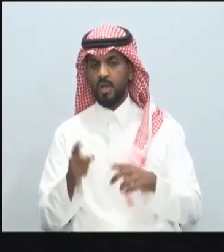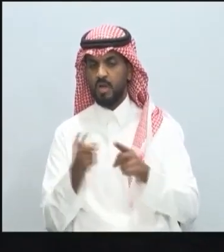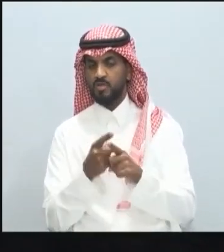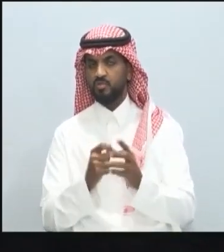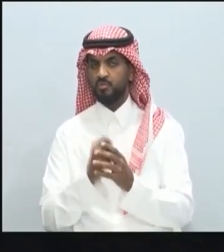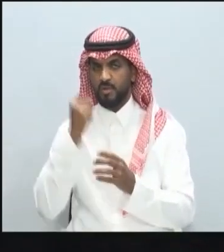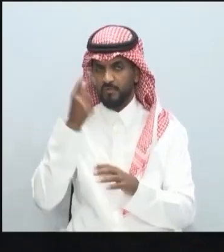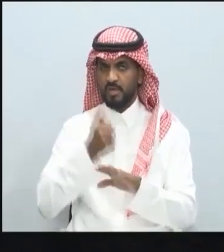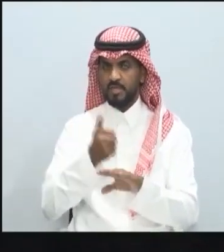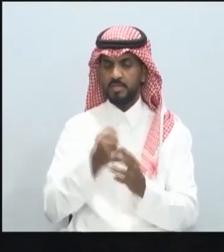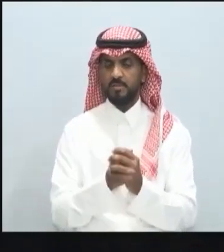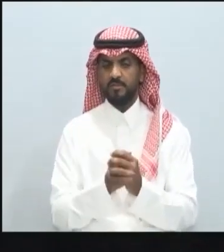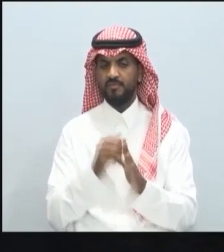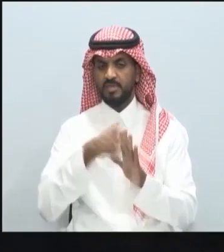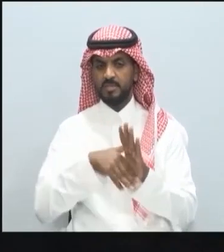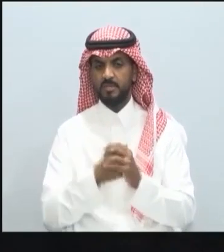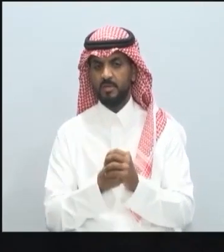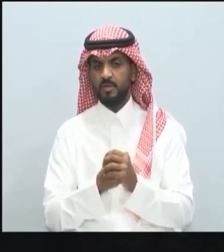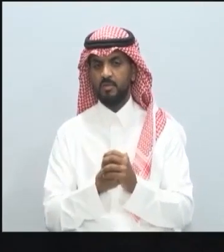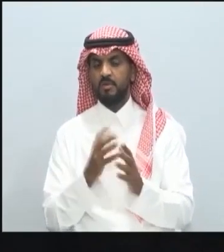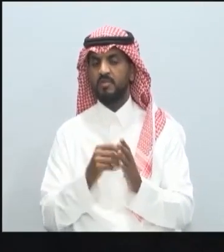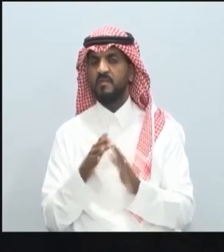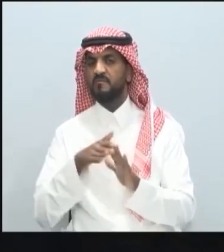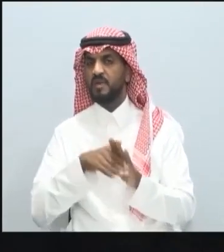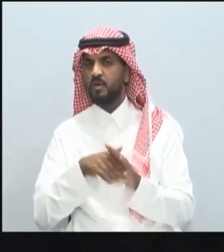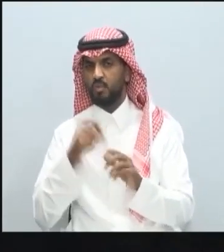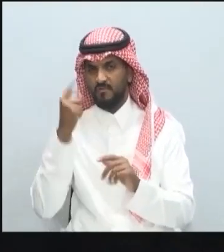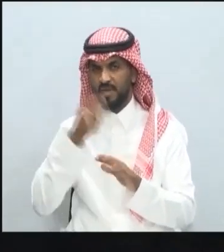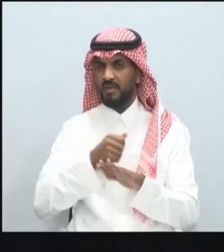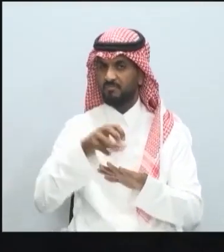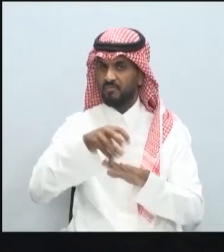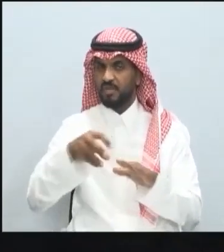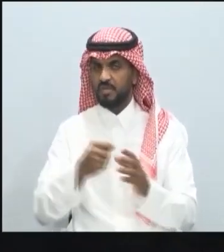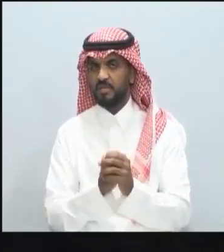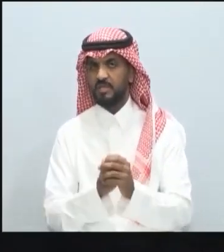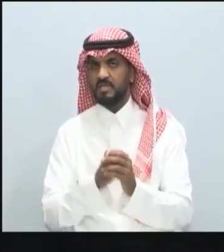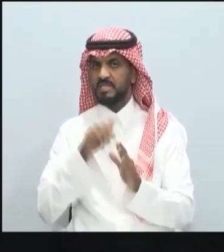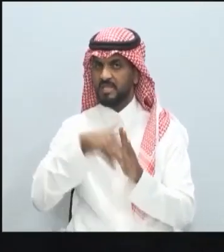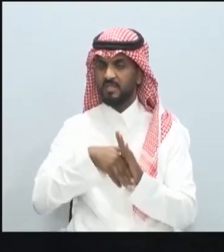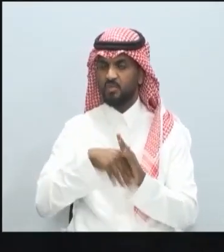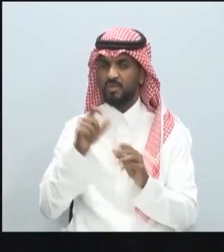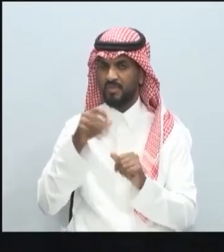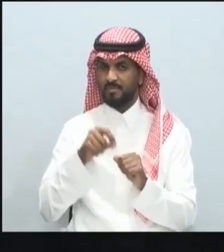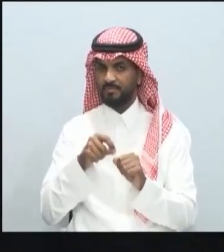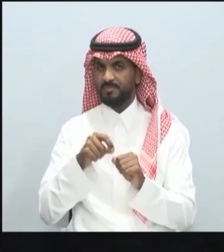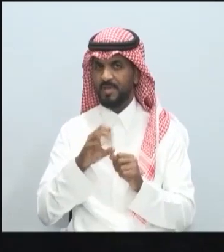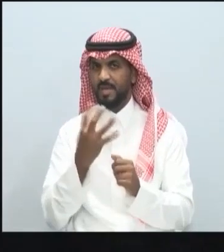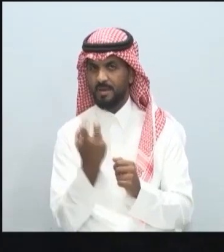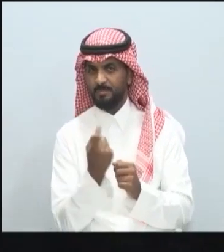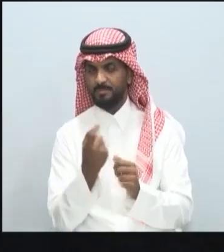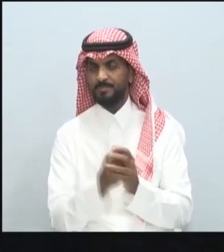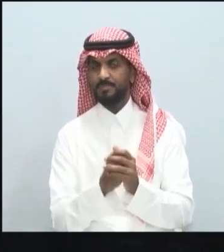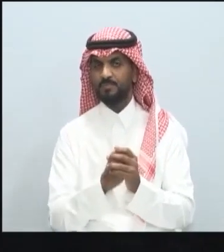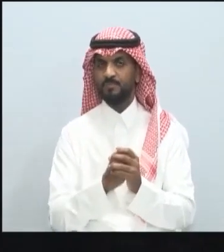الافكار الرئيسه التي وردت في النص وبعض الافكار الثانويه واكتب ما فهمته من النص سردا او ان تضع لك ايضا ارقاما ان